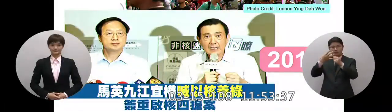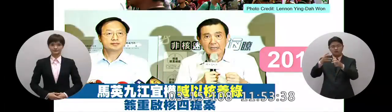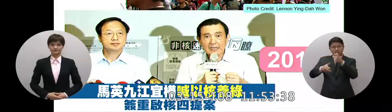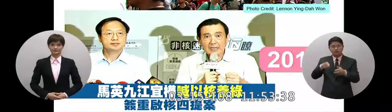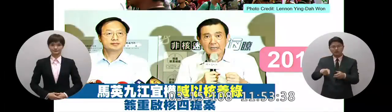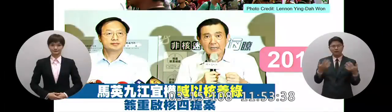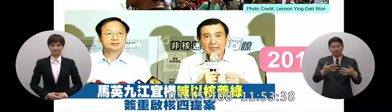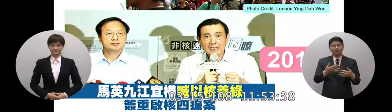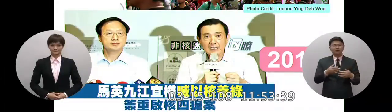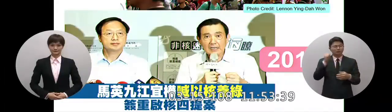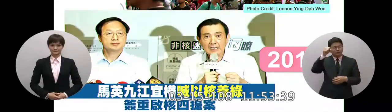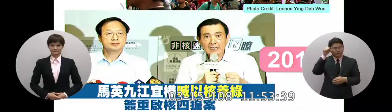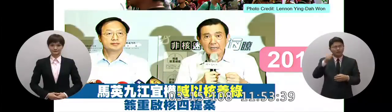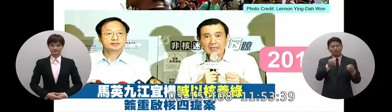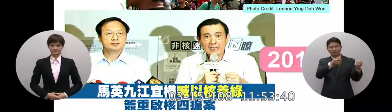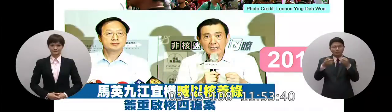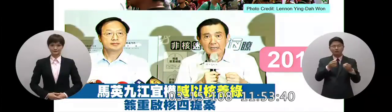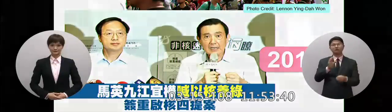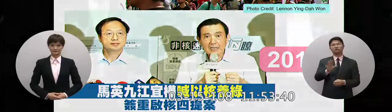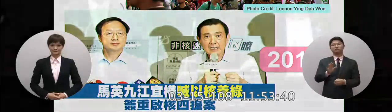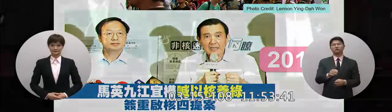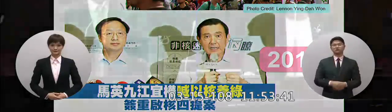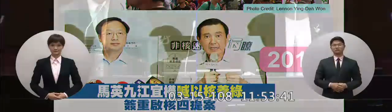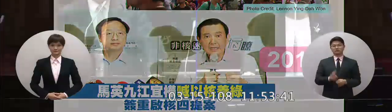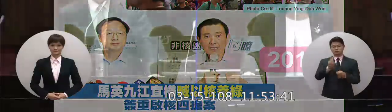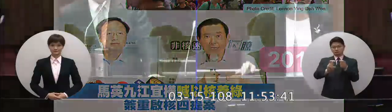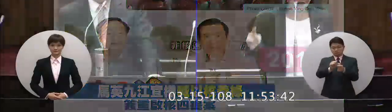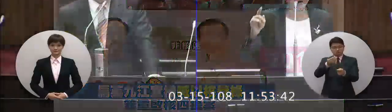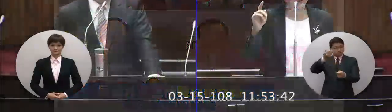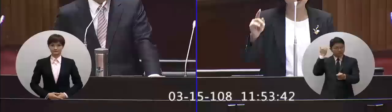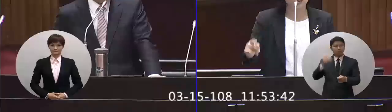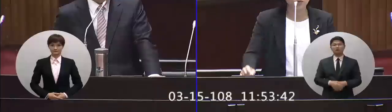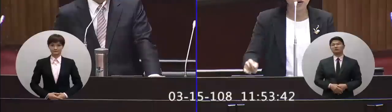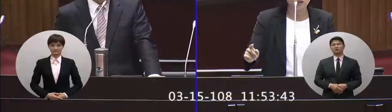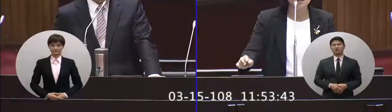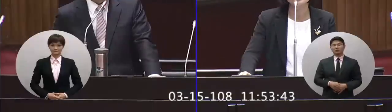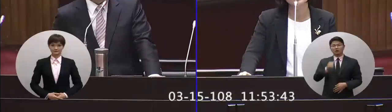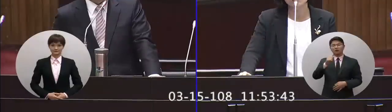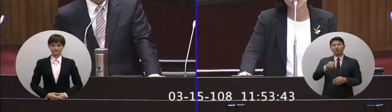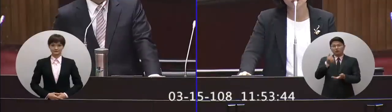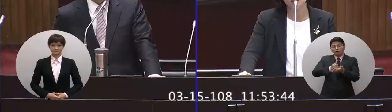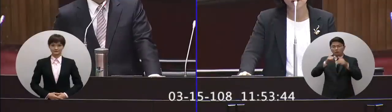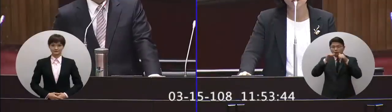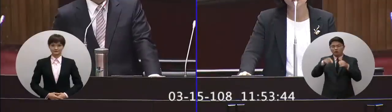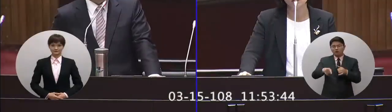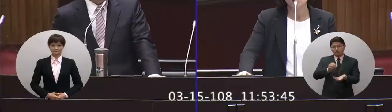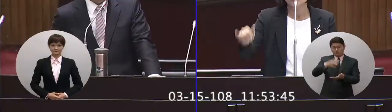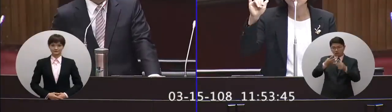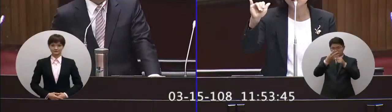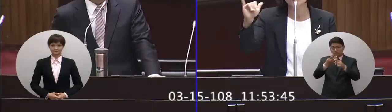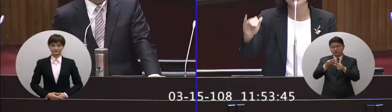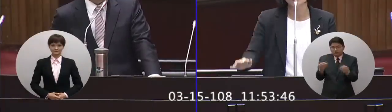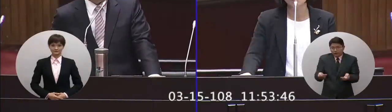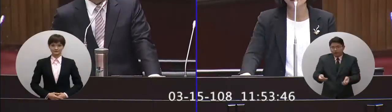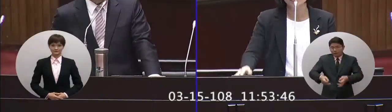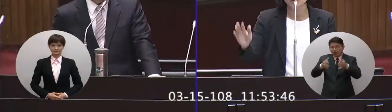做纷争、在做讨论。当时25年前，共寮也举行过核四新建与否的地方公投，